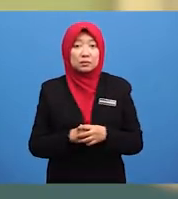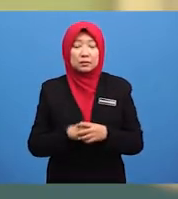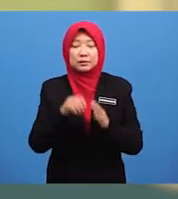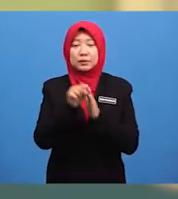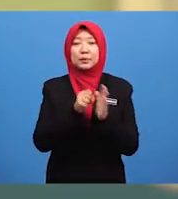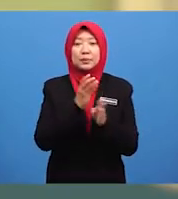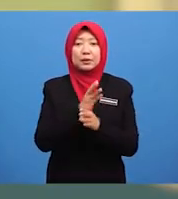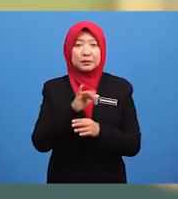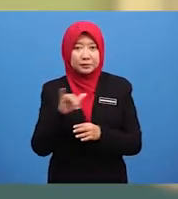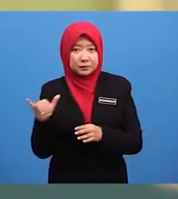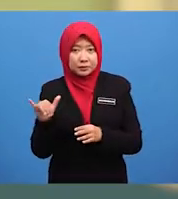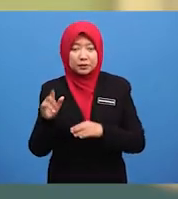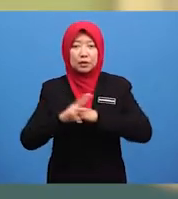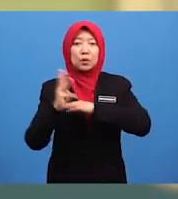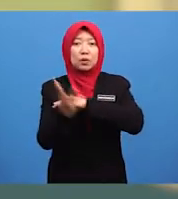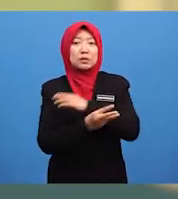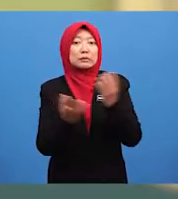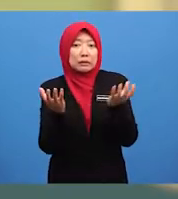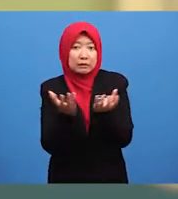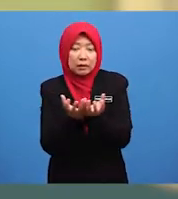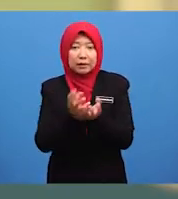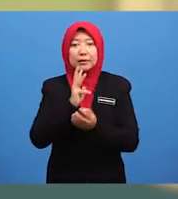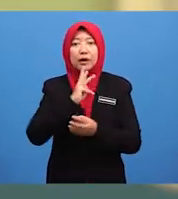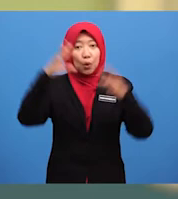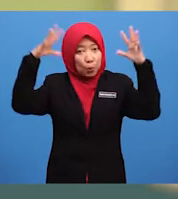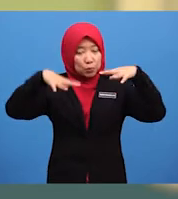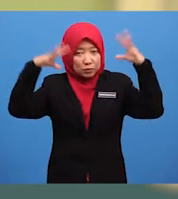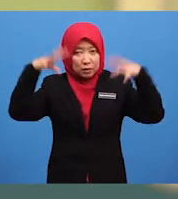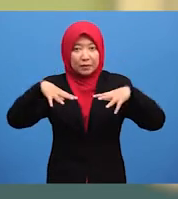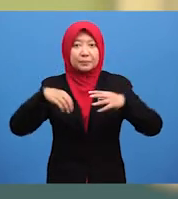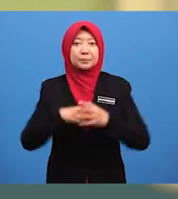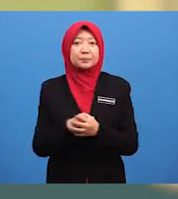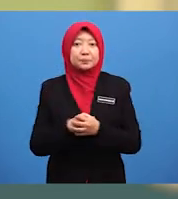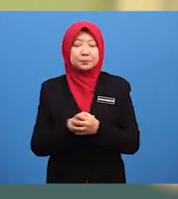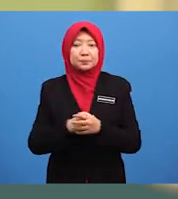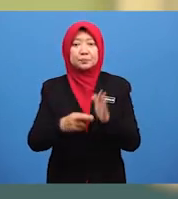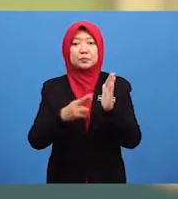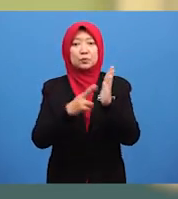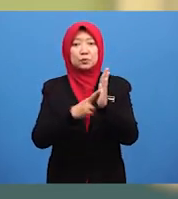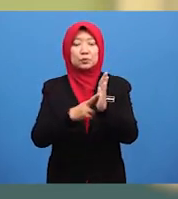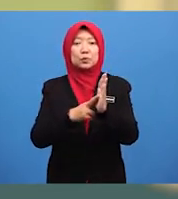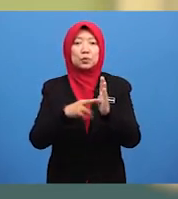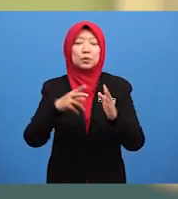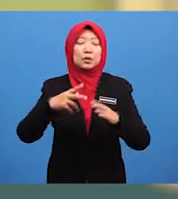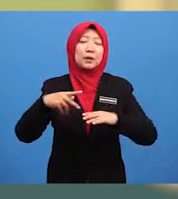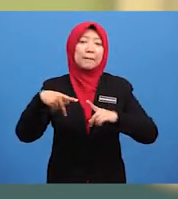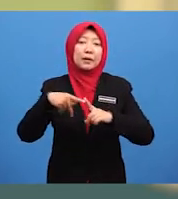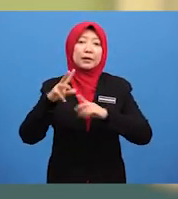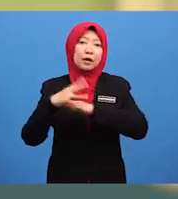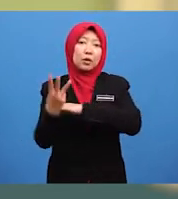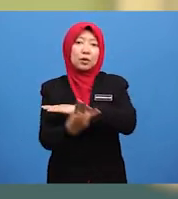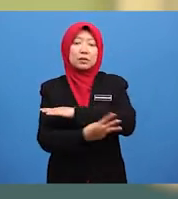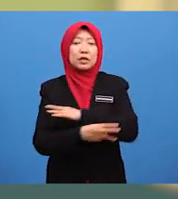Sebenarnya, kawasan tadahan air hujan adalah merujuk kepada kawasan